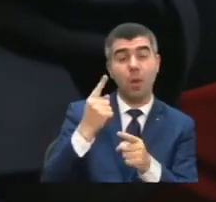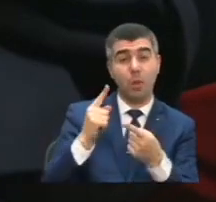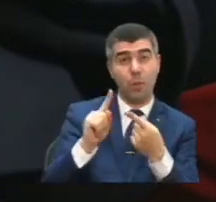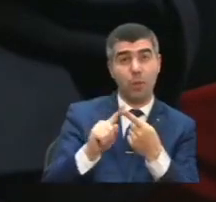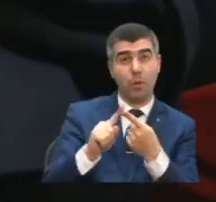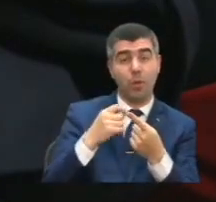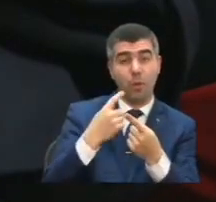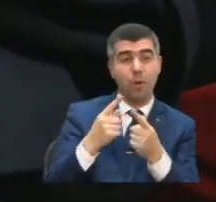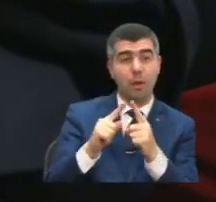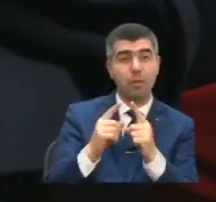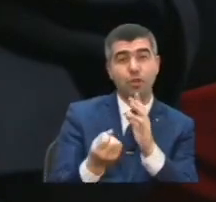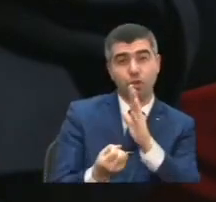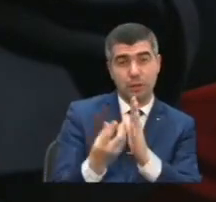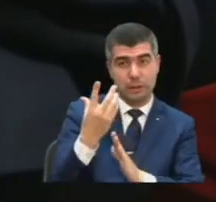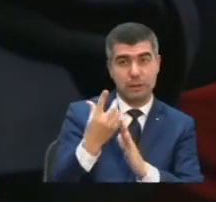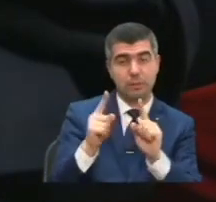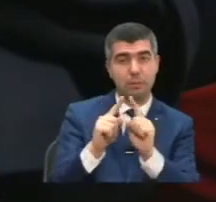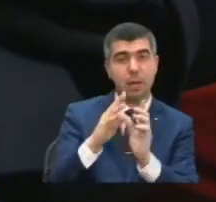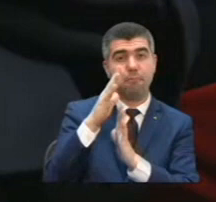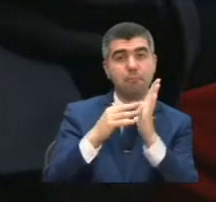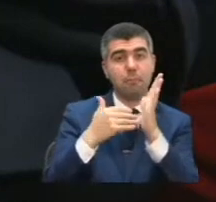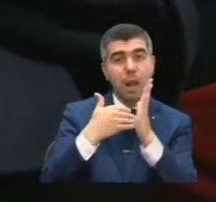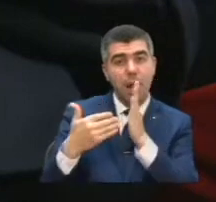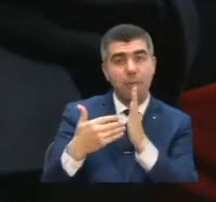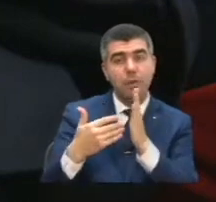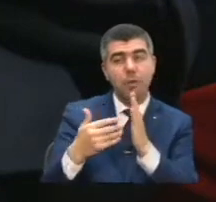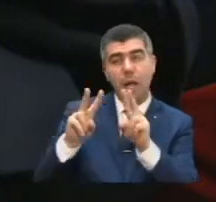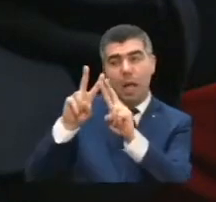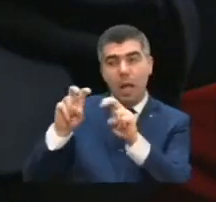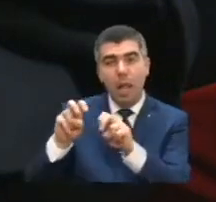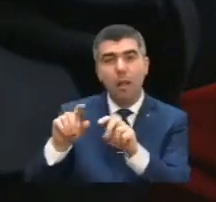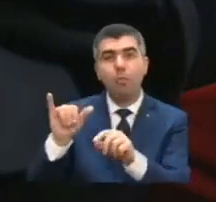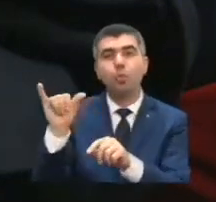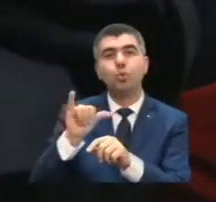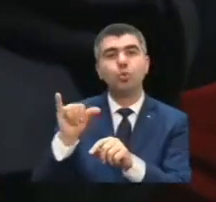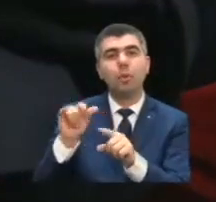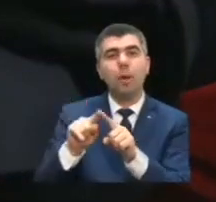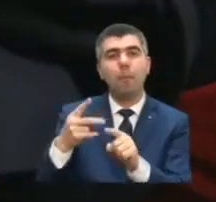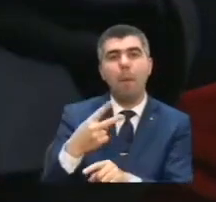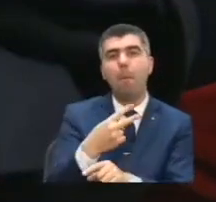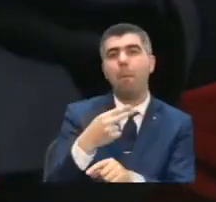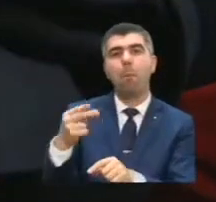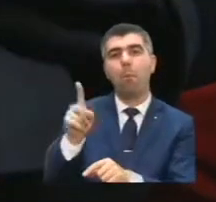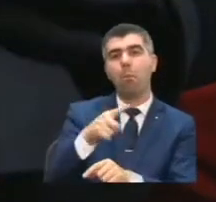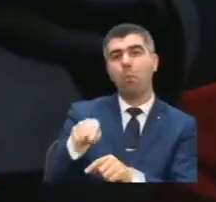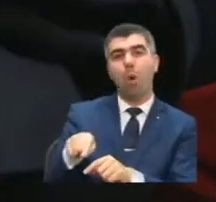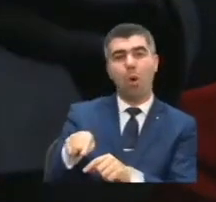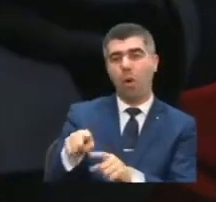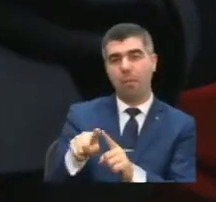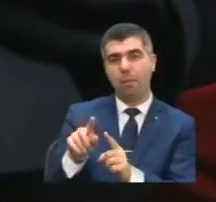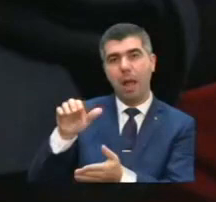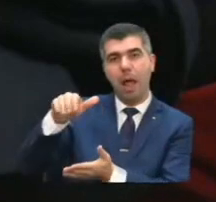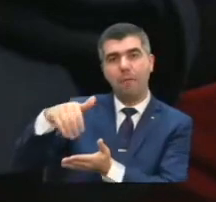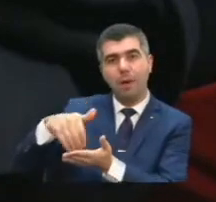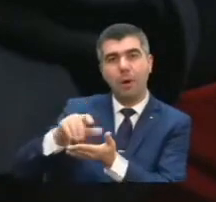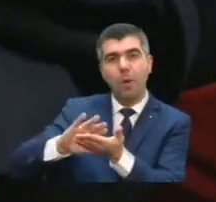الدار مخططات جهويه لتدبير المقالع، والتي ستحدد المناطق التي يمنع استغلال المقالع بها. ملي